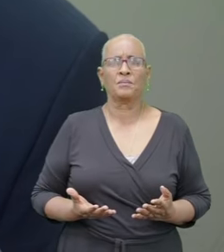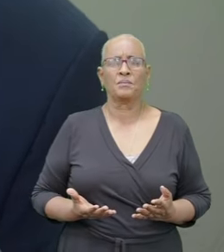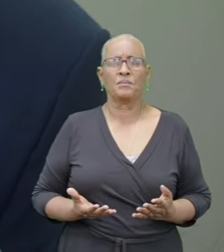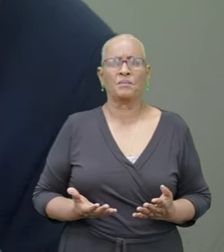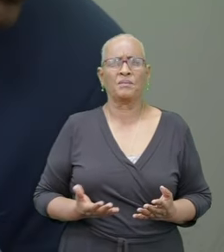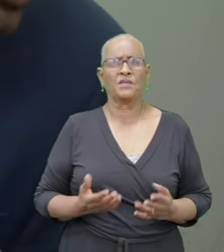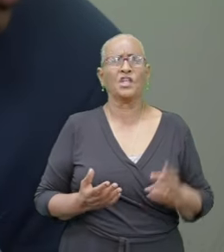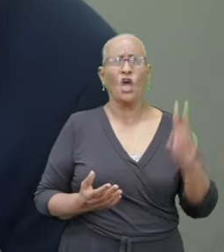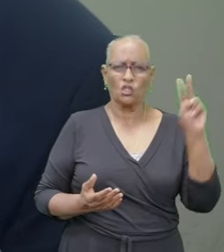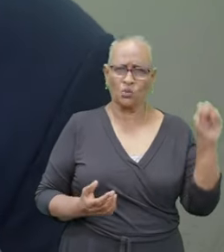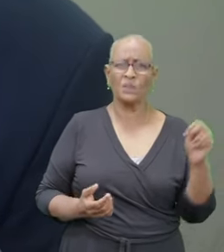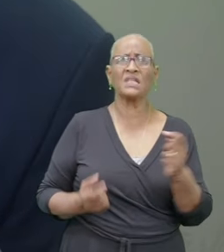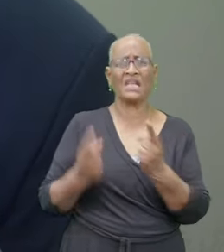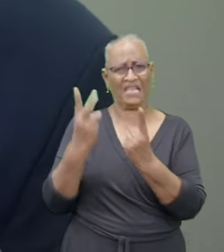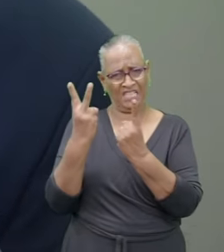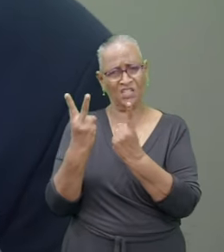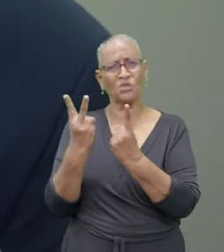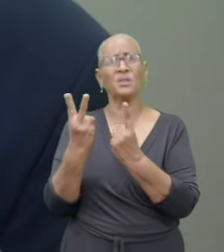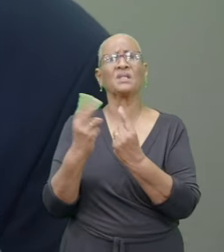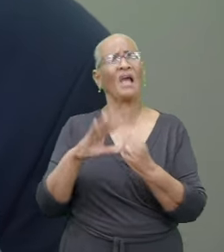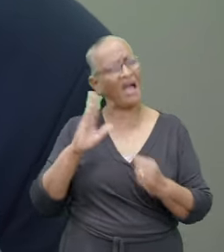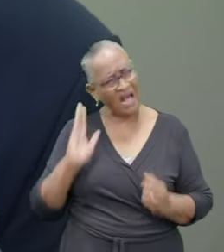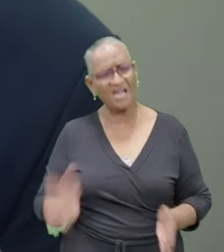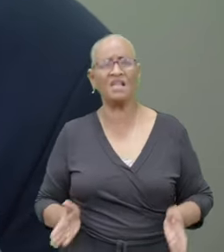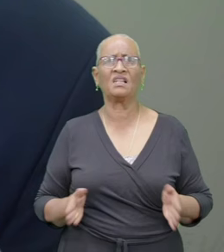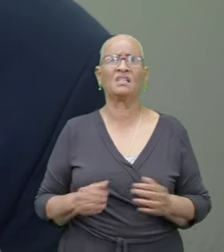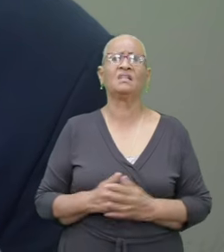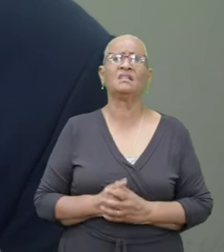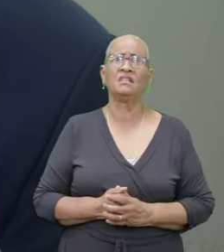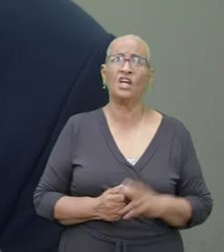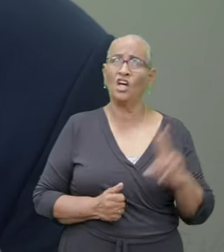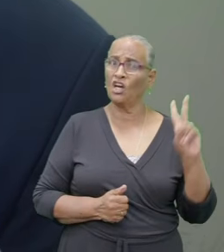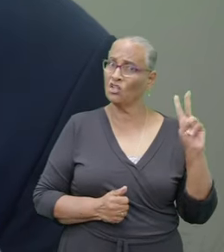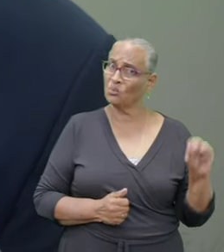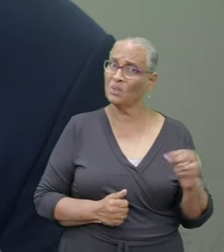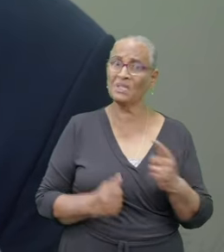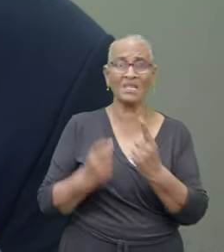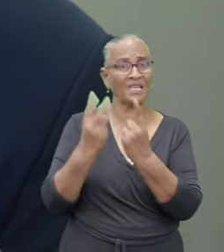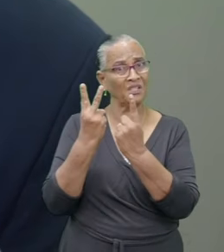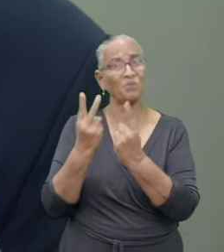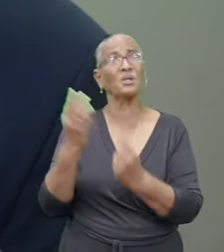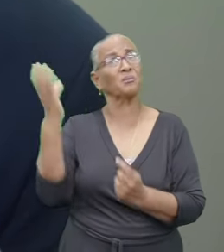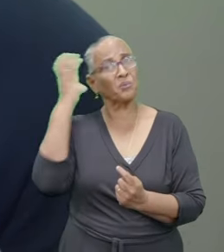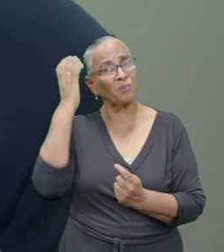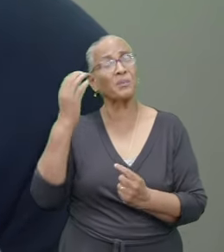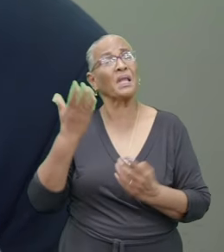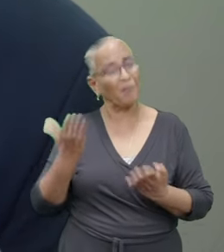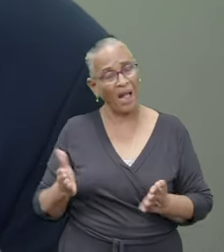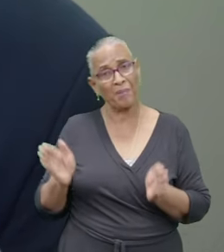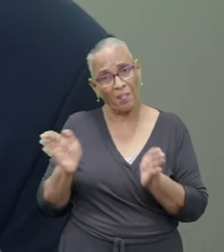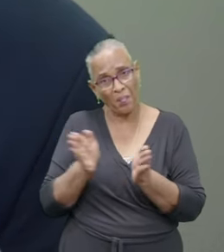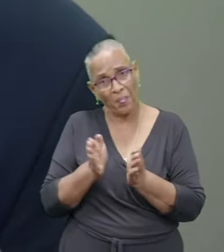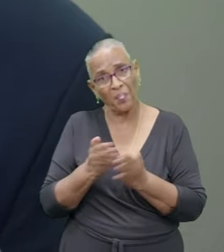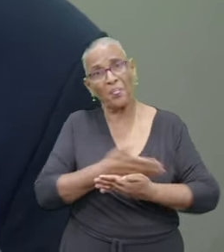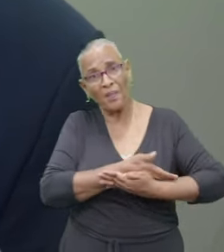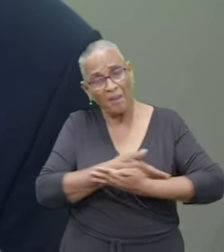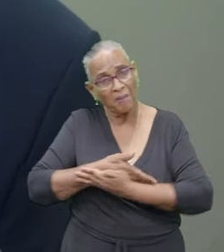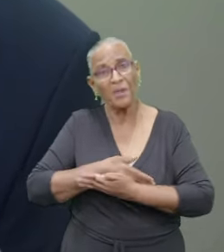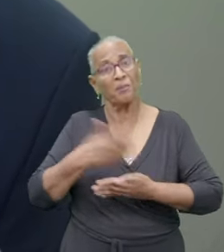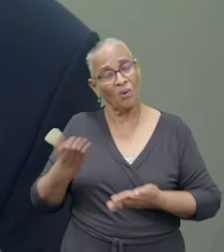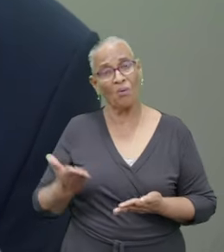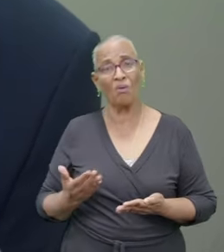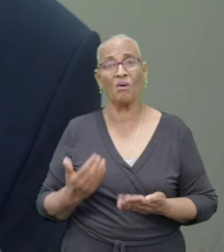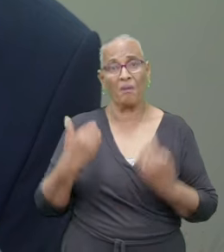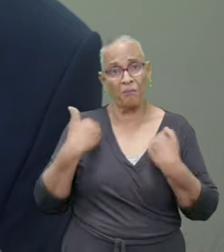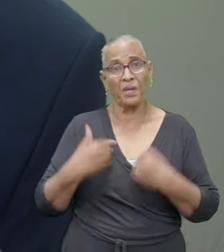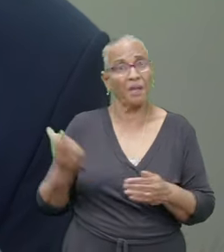in 2021 al. In 2021 waren ook al problemen op de NICU, ik heb het aangehaald zo net. En er waren problemen met de